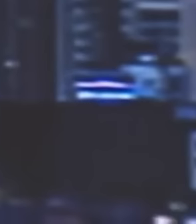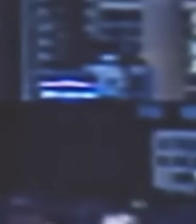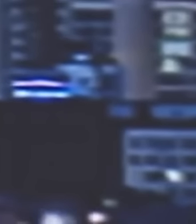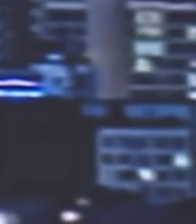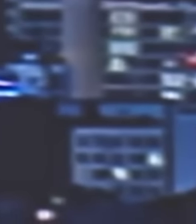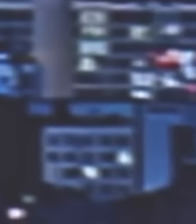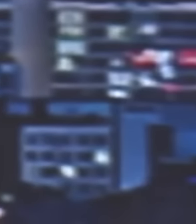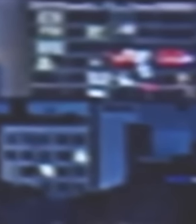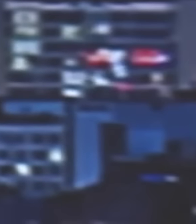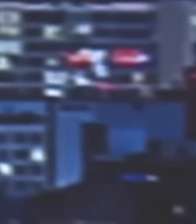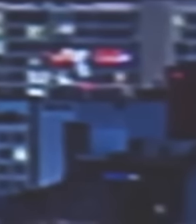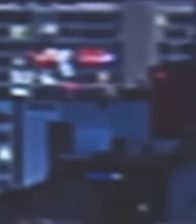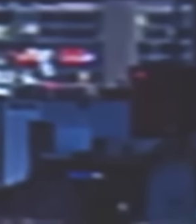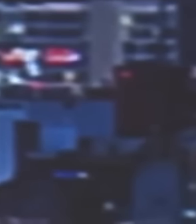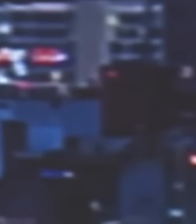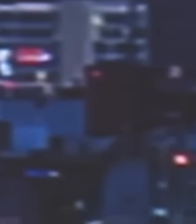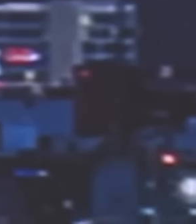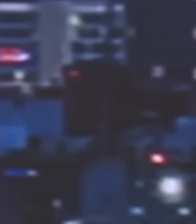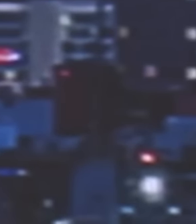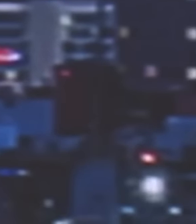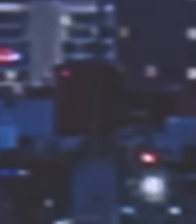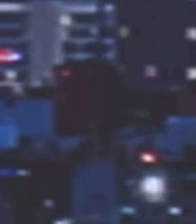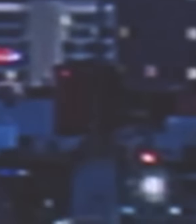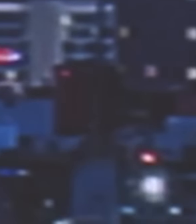50분 뉴스룸에서 뵙겠습니다